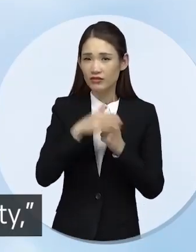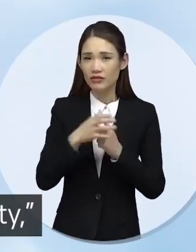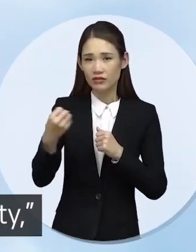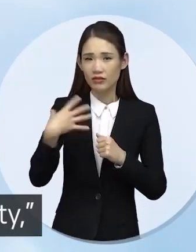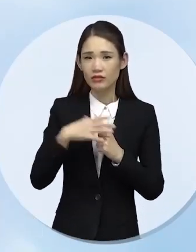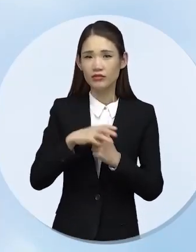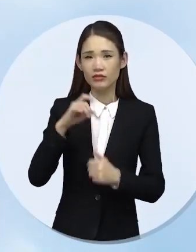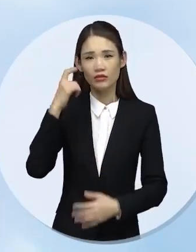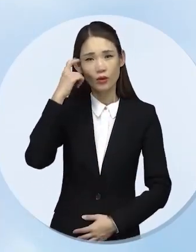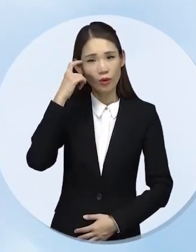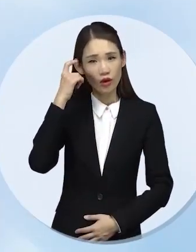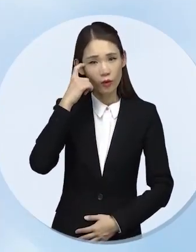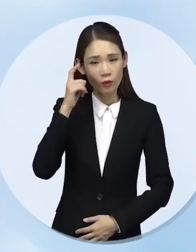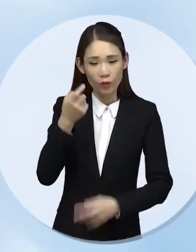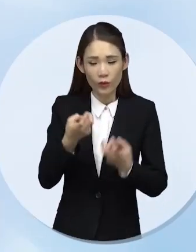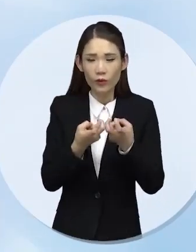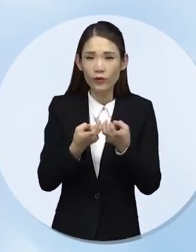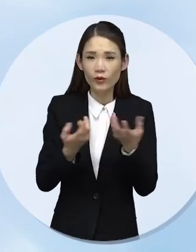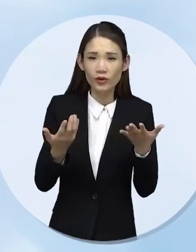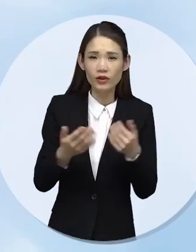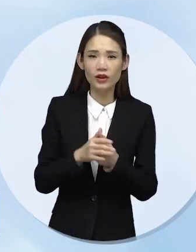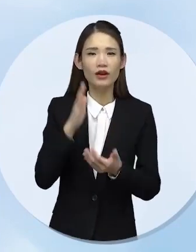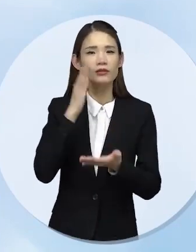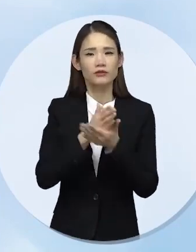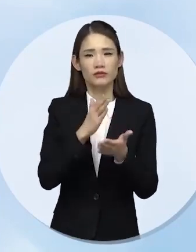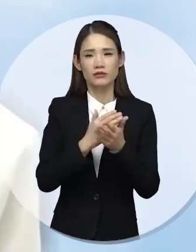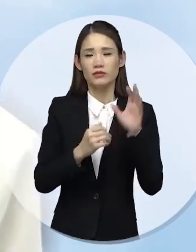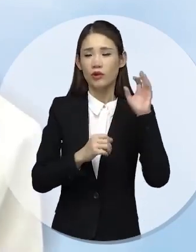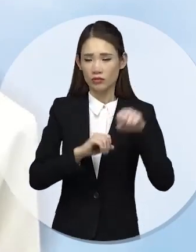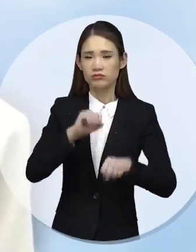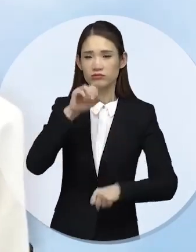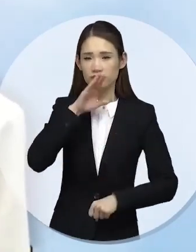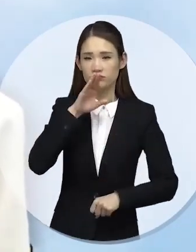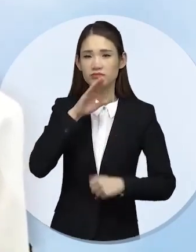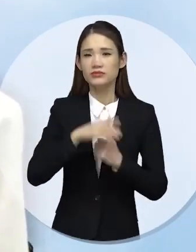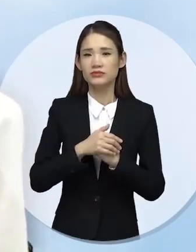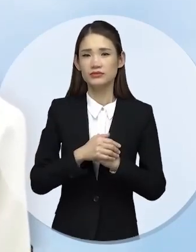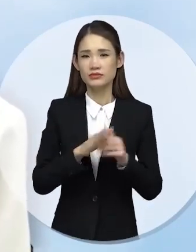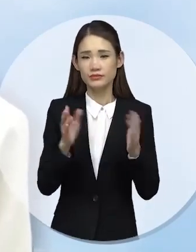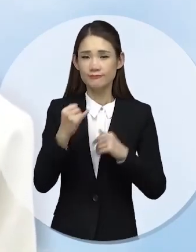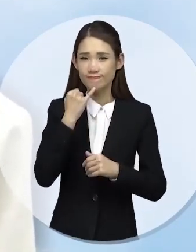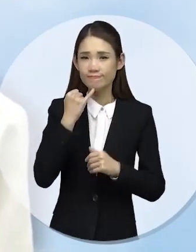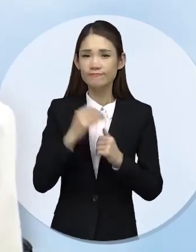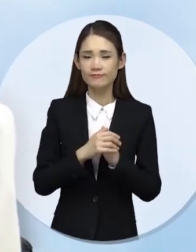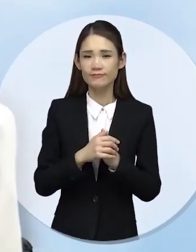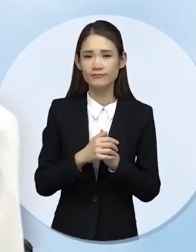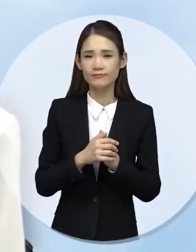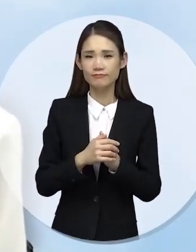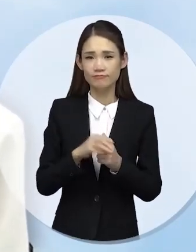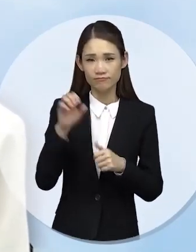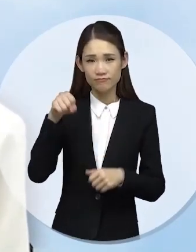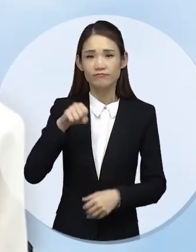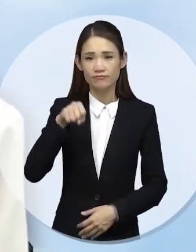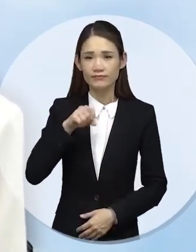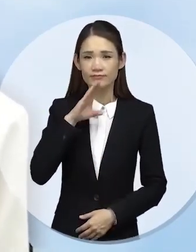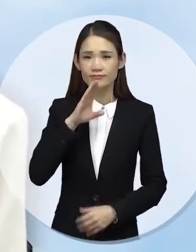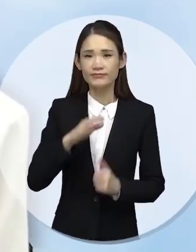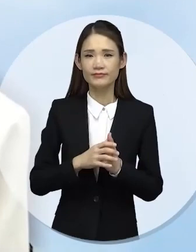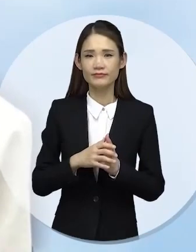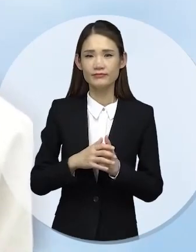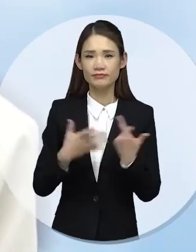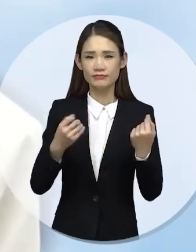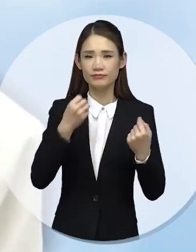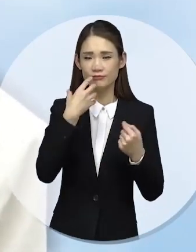있대 라고 해도 왜? 어떻게 하다 그렇게 됐대? 가 아니고 아 그렇구나, 걔 누굴 좋아하는데 라고 해도